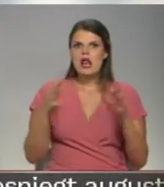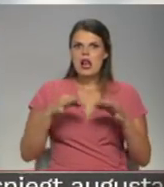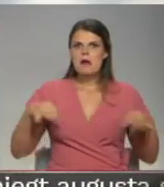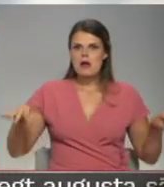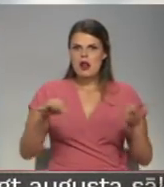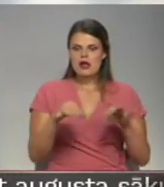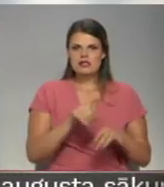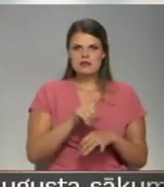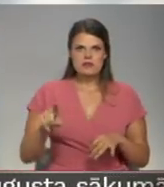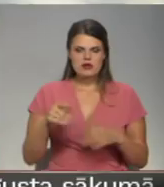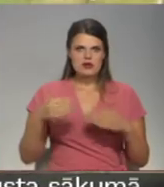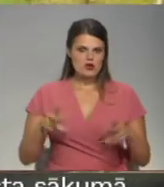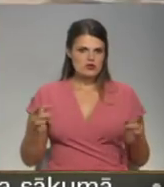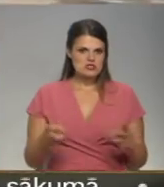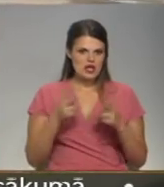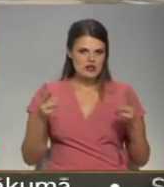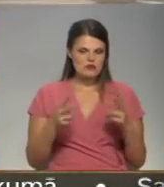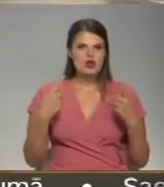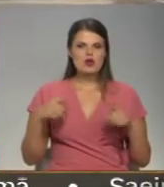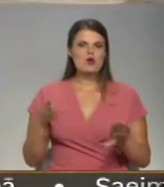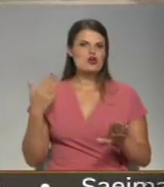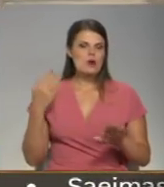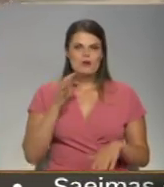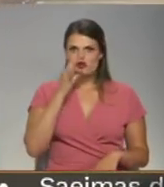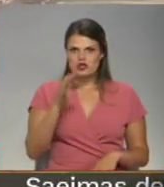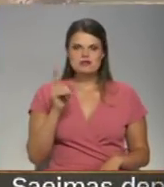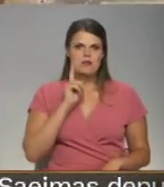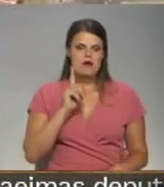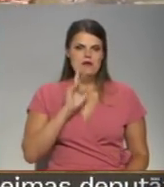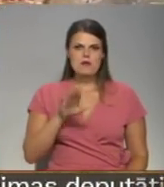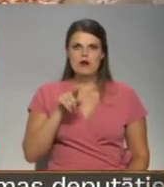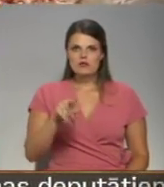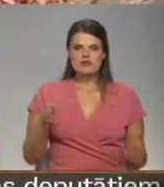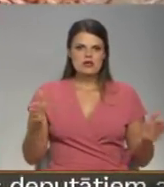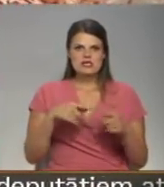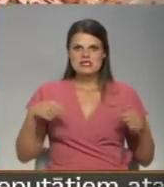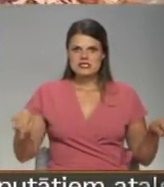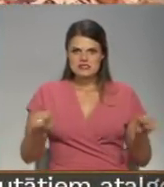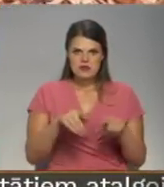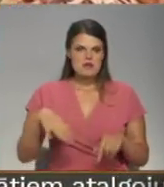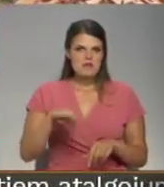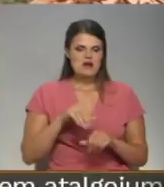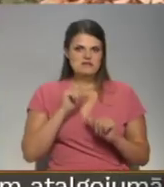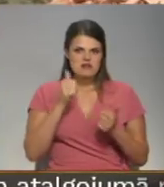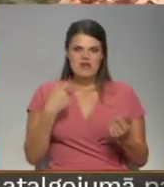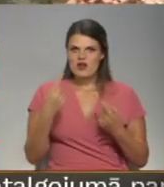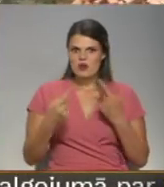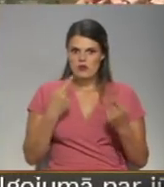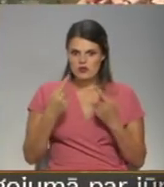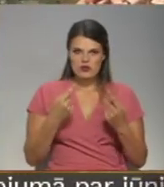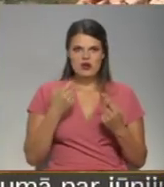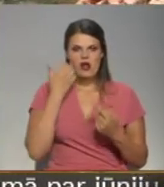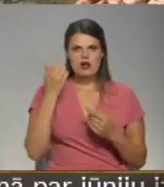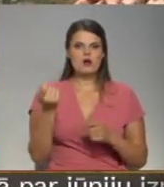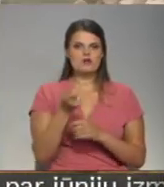ir cietuša šajā ugunsgrēkā? Kā jau esmu iepriekš minējis, pagaidām par platībām mēs nerunājam, ka tiks